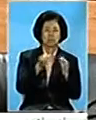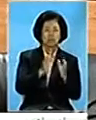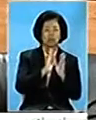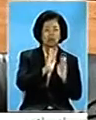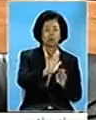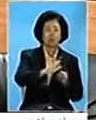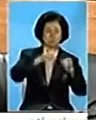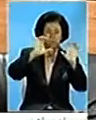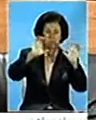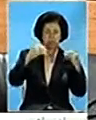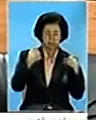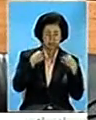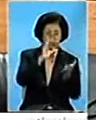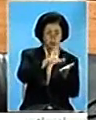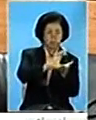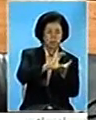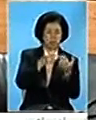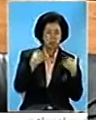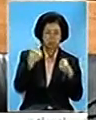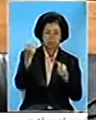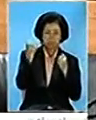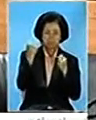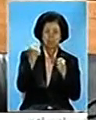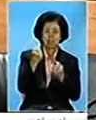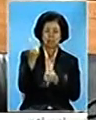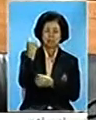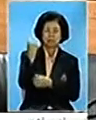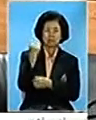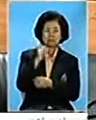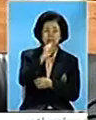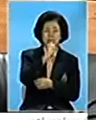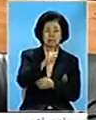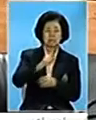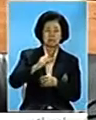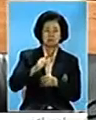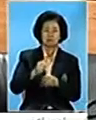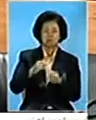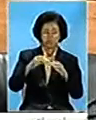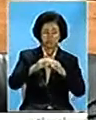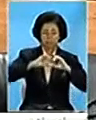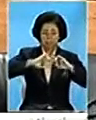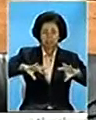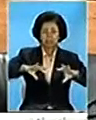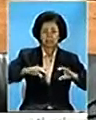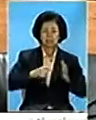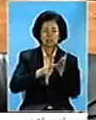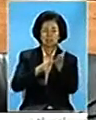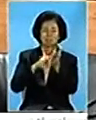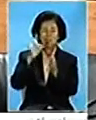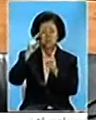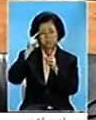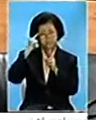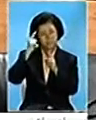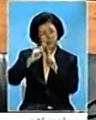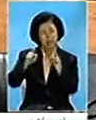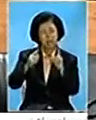ทั้งงบประมาณมีทั้งอำนาจสั่งการข้าราชการฝ่ายค้านก็มีหน้าที่นำเสนอข้อคิดเห็นที่อาจจะแตกต่างหรือต